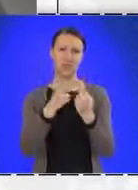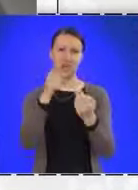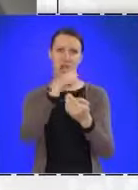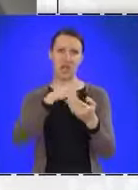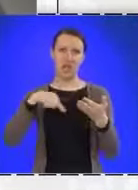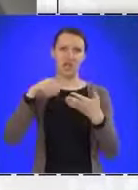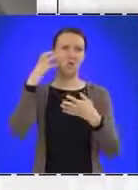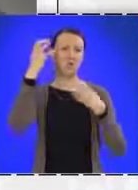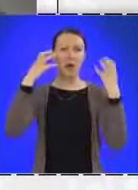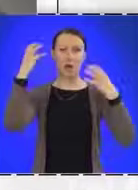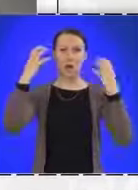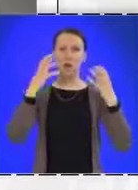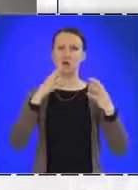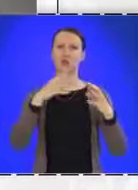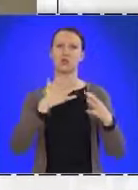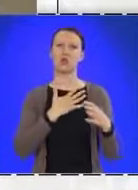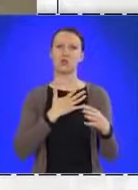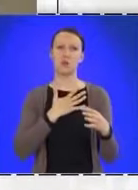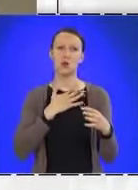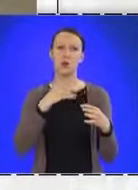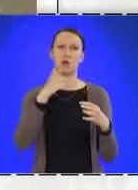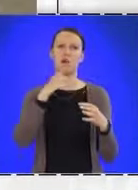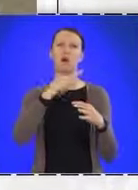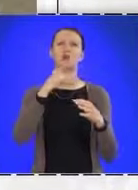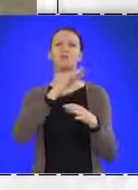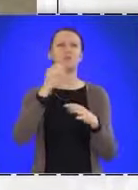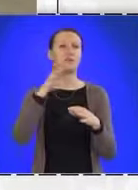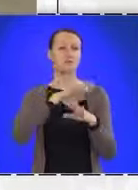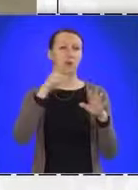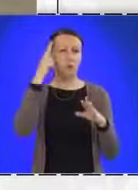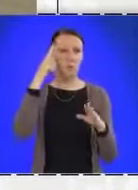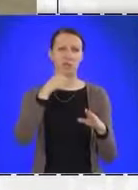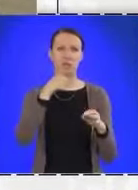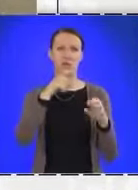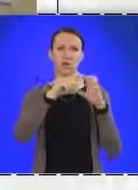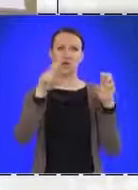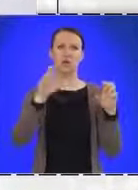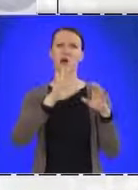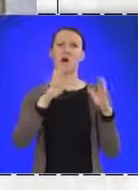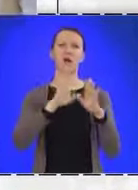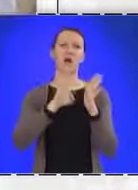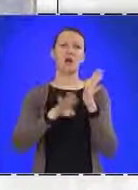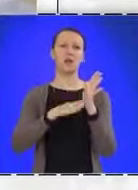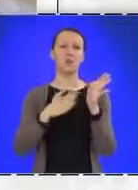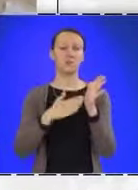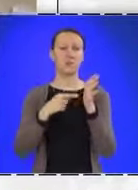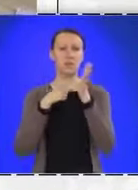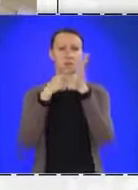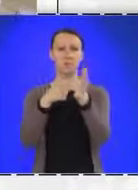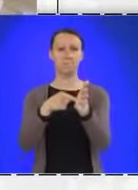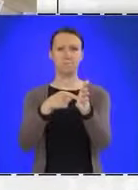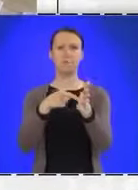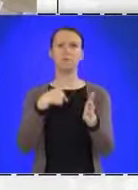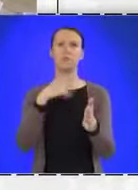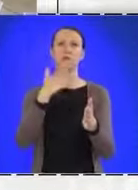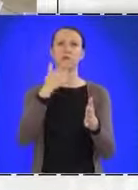nekakve, svoj virtualni ja, to gotovo danas svatko vjerojatno poznaje taj pojam. Evo, čisto kao najjednostavniji